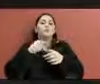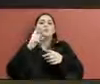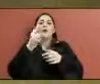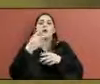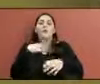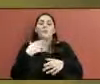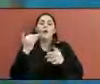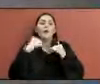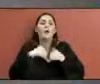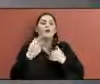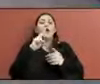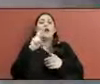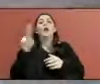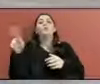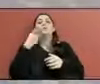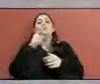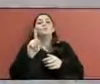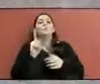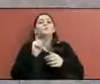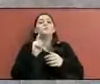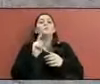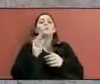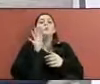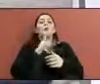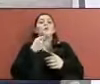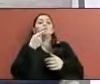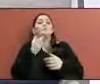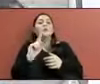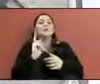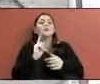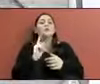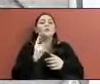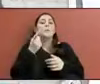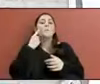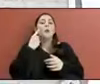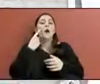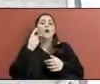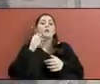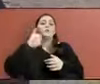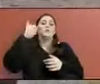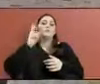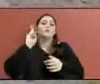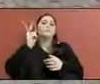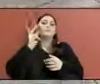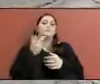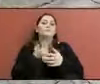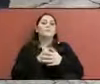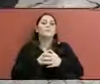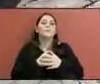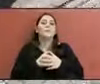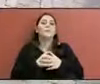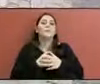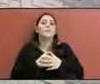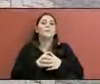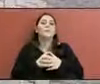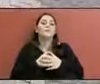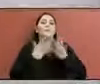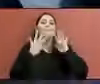ki 700 bin liralık projenin 500 bin lirası bakanlığımızda. Hibe aldık